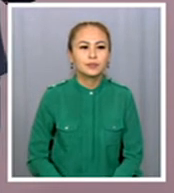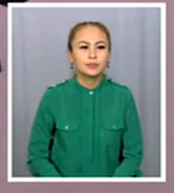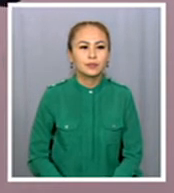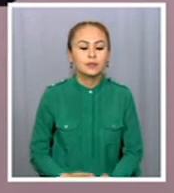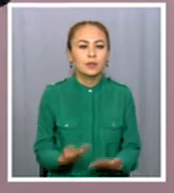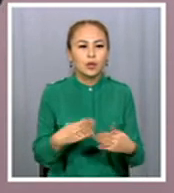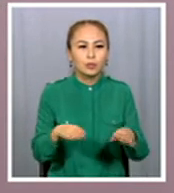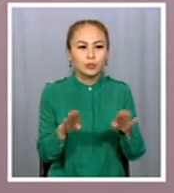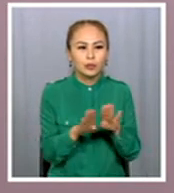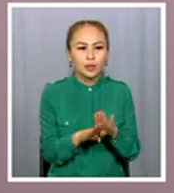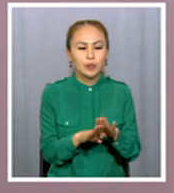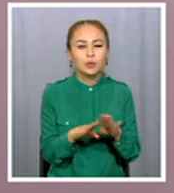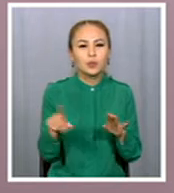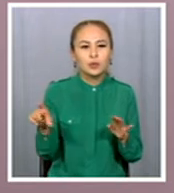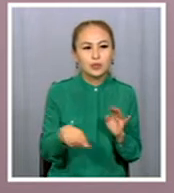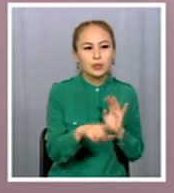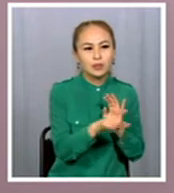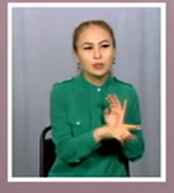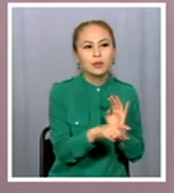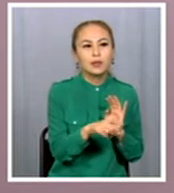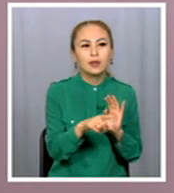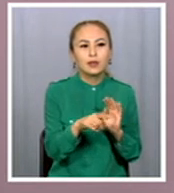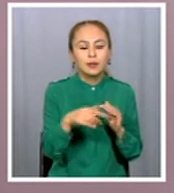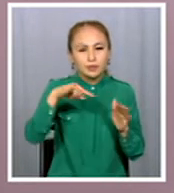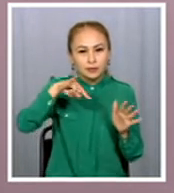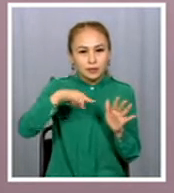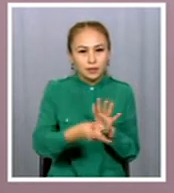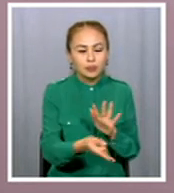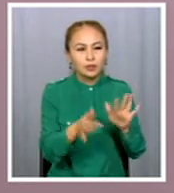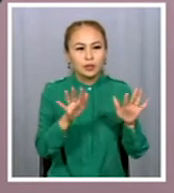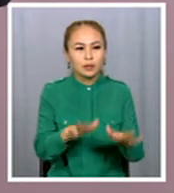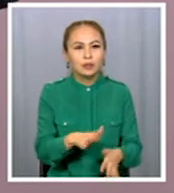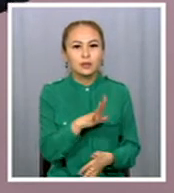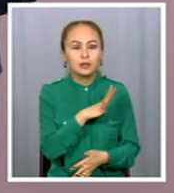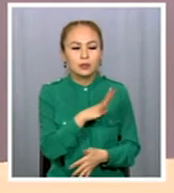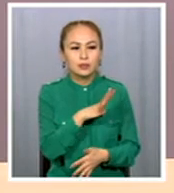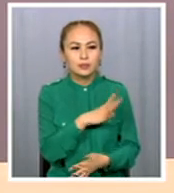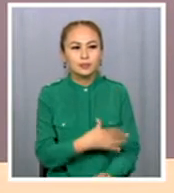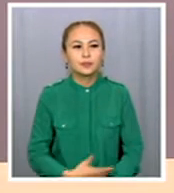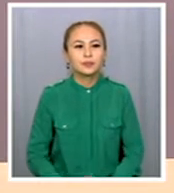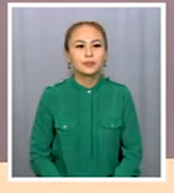Бұндай өзендер терең шатқалдарда кездеседі.